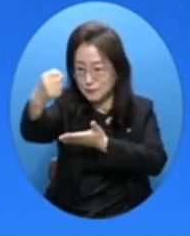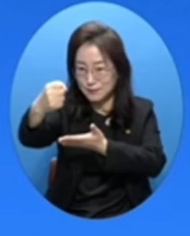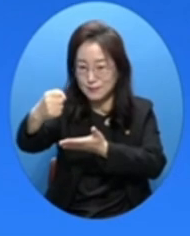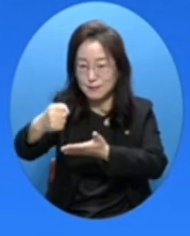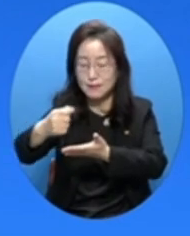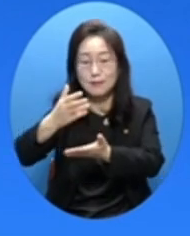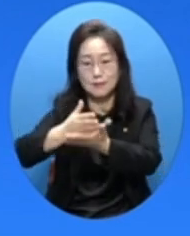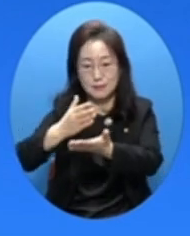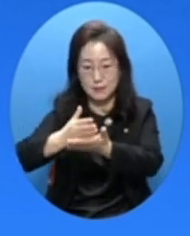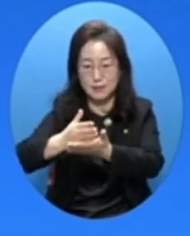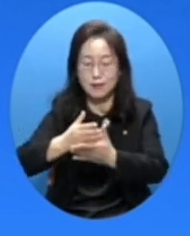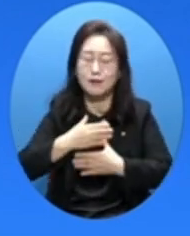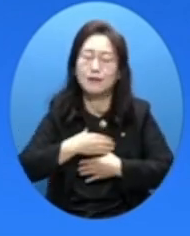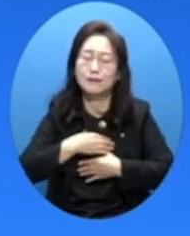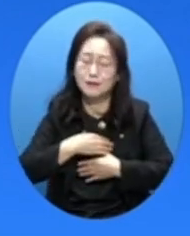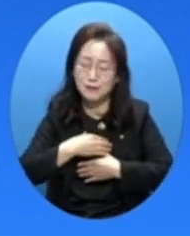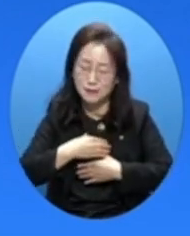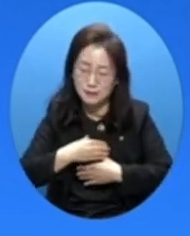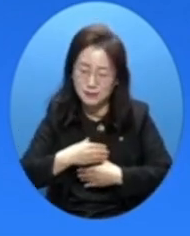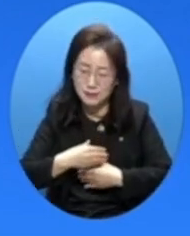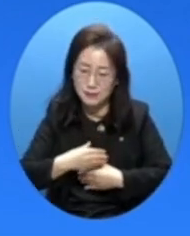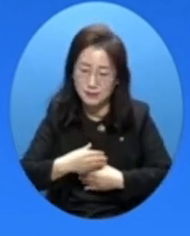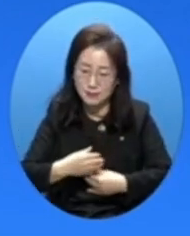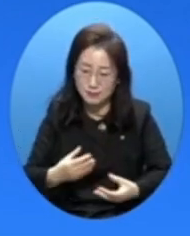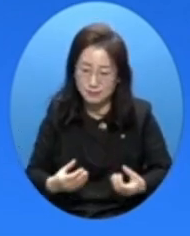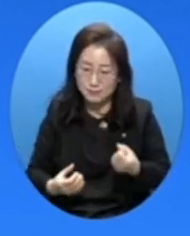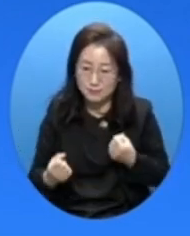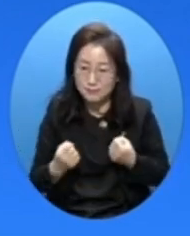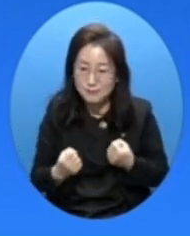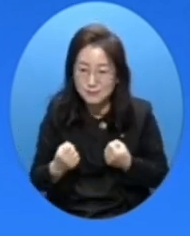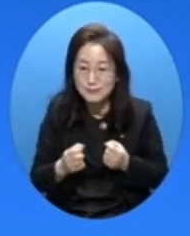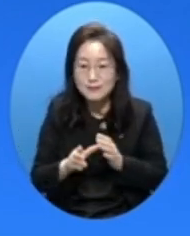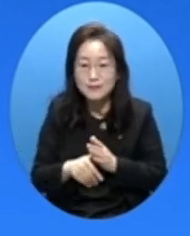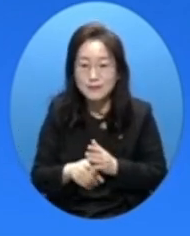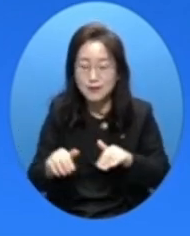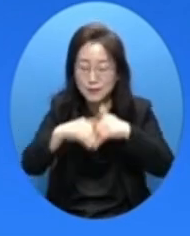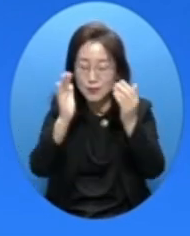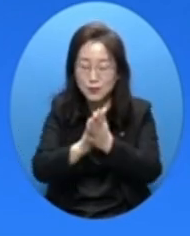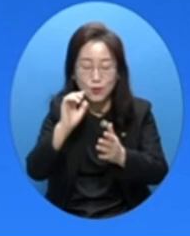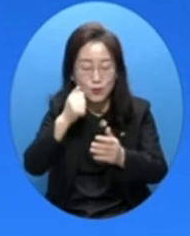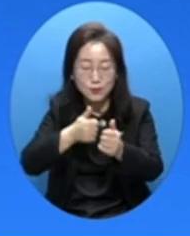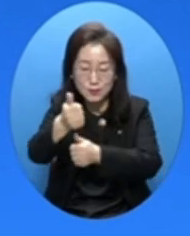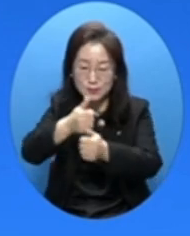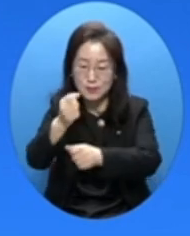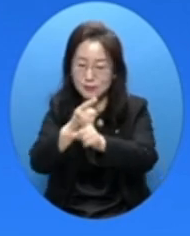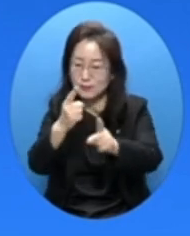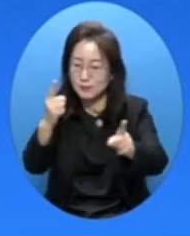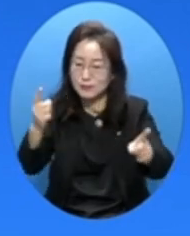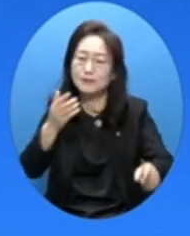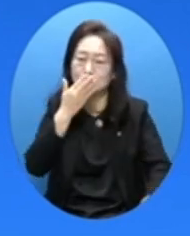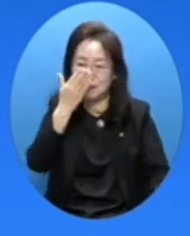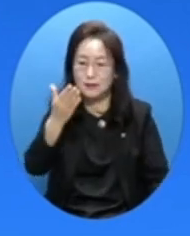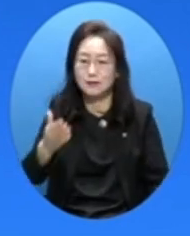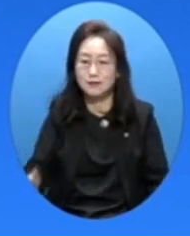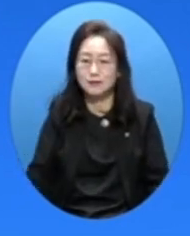평안함, 그 평안함이 임할 때 우리는 모든 어려움을 이기고 승리하는 삶을 살아갈 수가 있게 되는 것입니다.